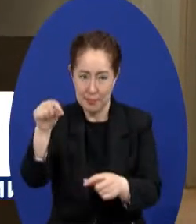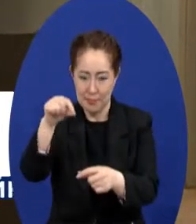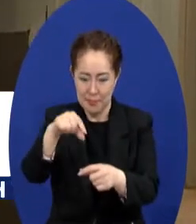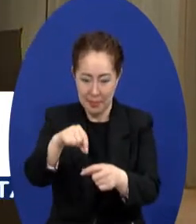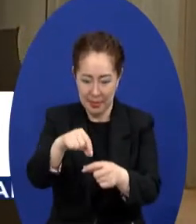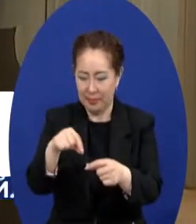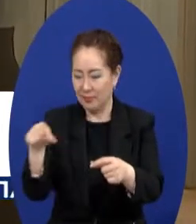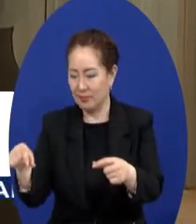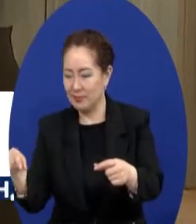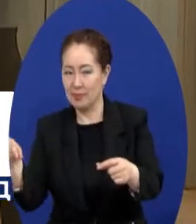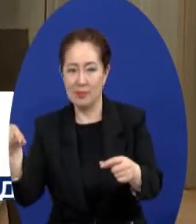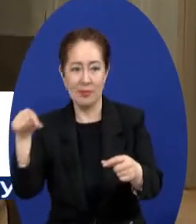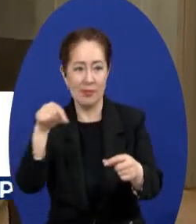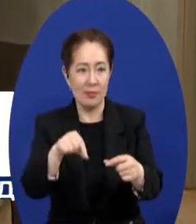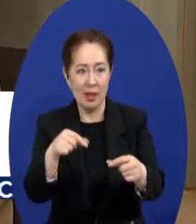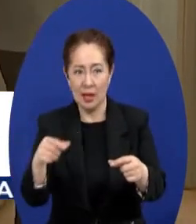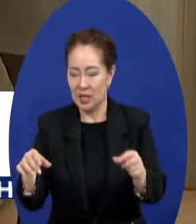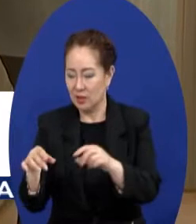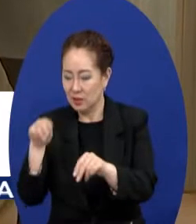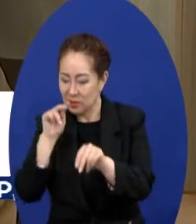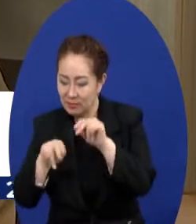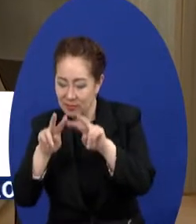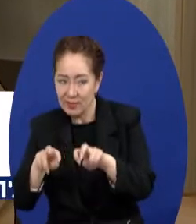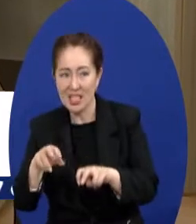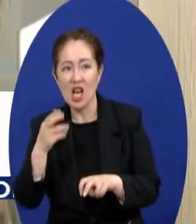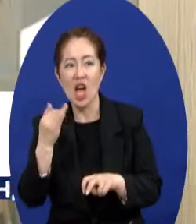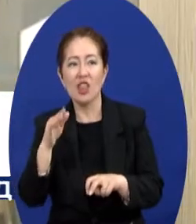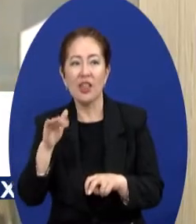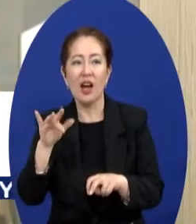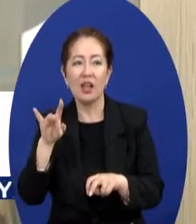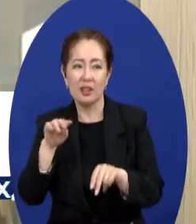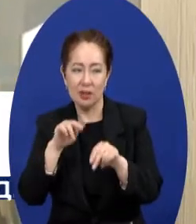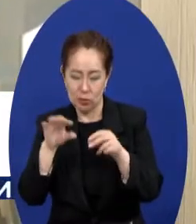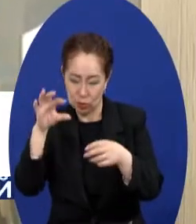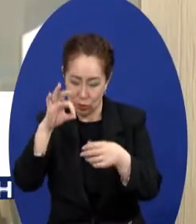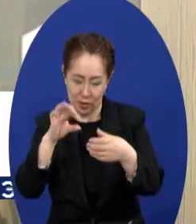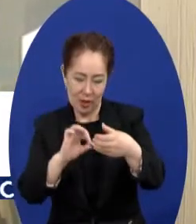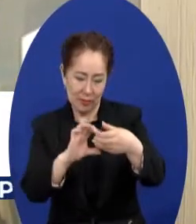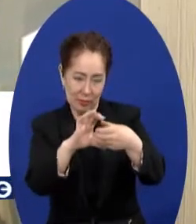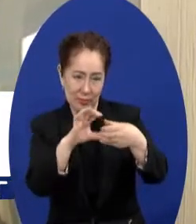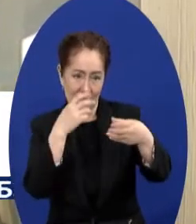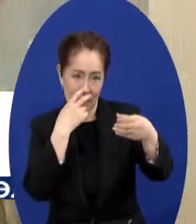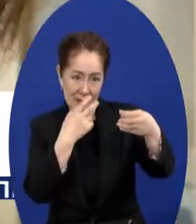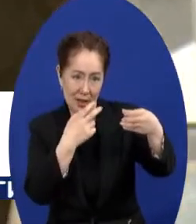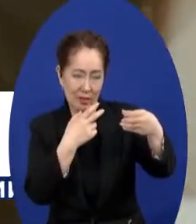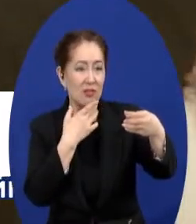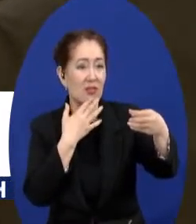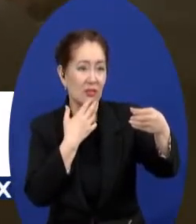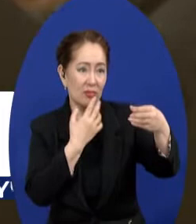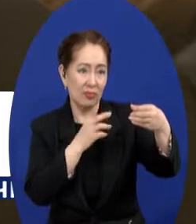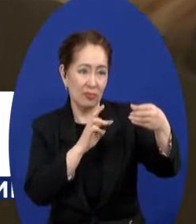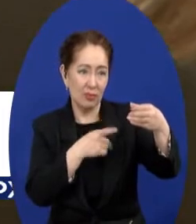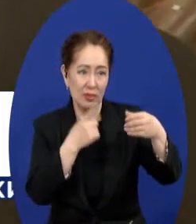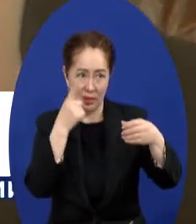За энэ дээр нэгэн индикатор тусаж үзье. За харагч байна уу? За